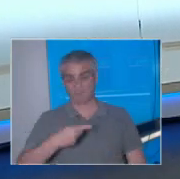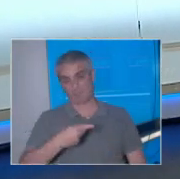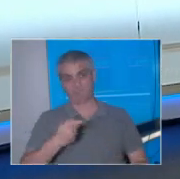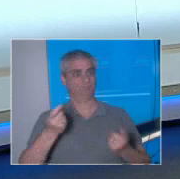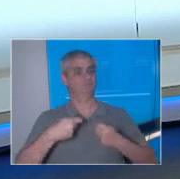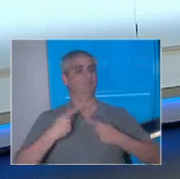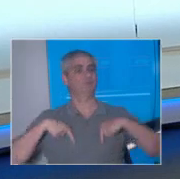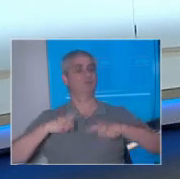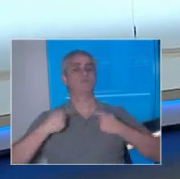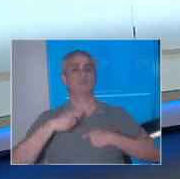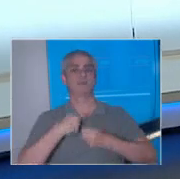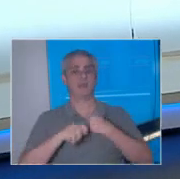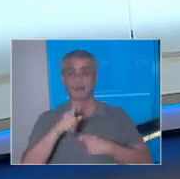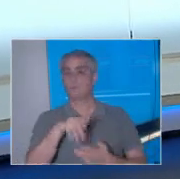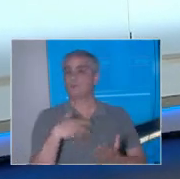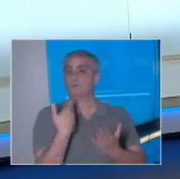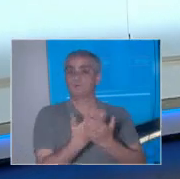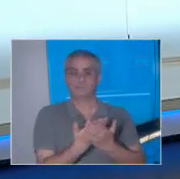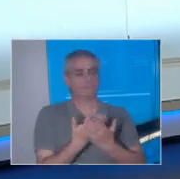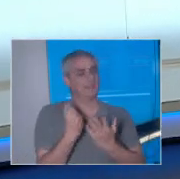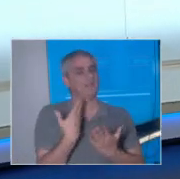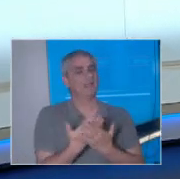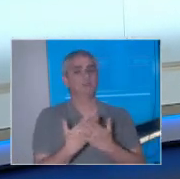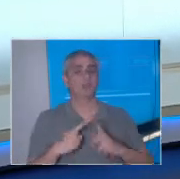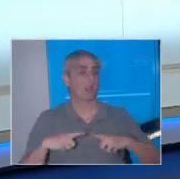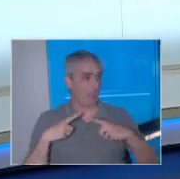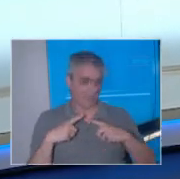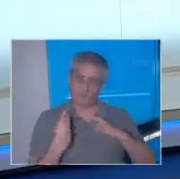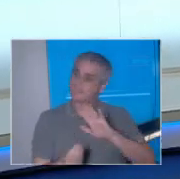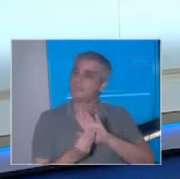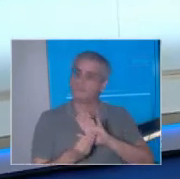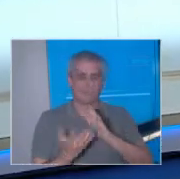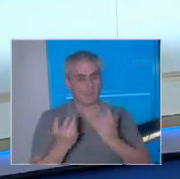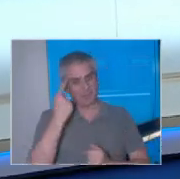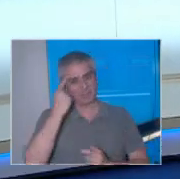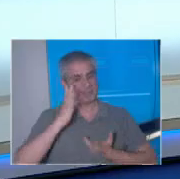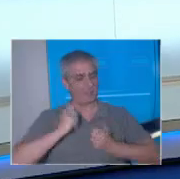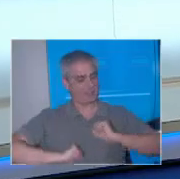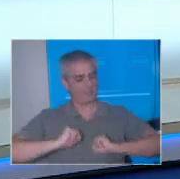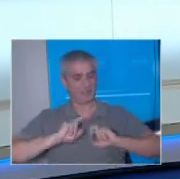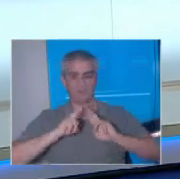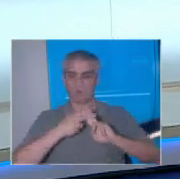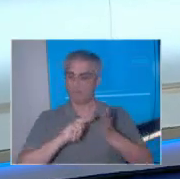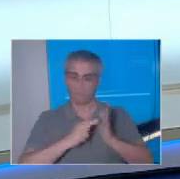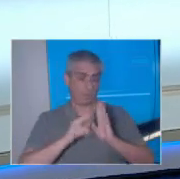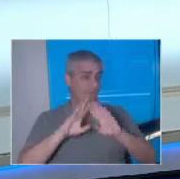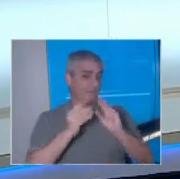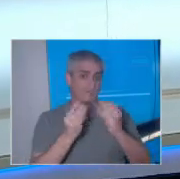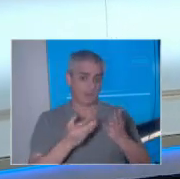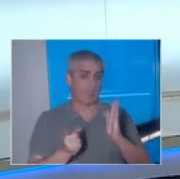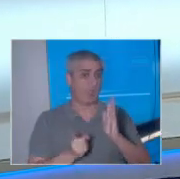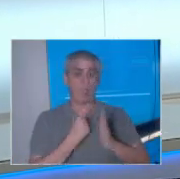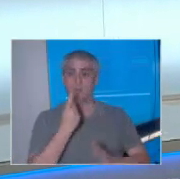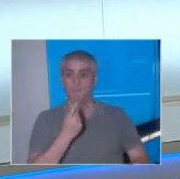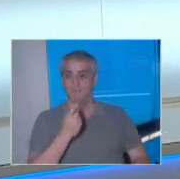הכלכלה, ולעת מצו מציע עצות לחיים, טיפים איך לדעת להתנהל בעולם הפוליטי ובכלל.